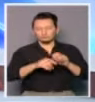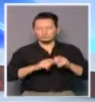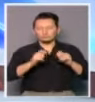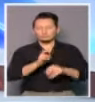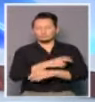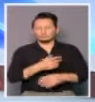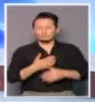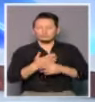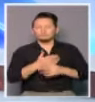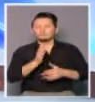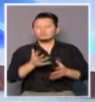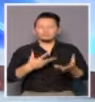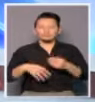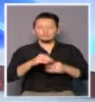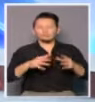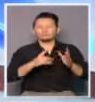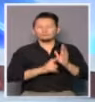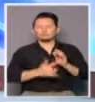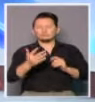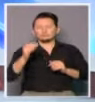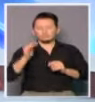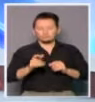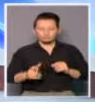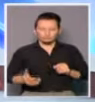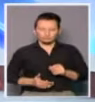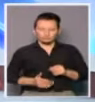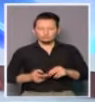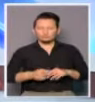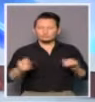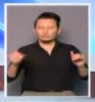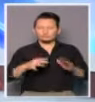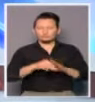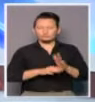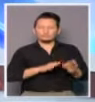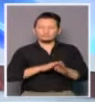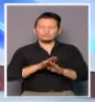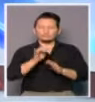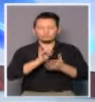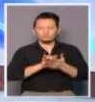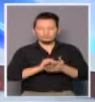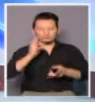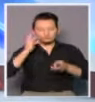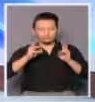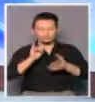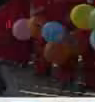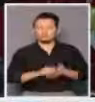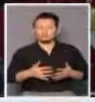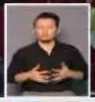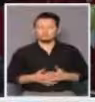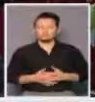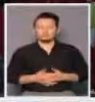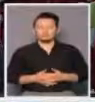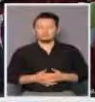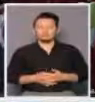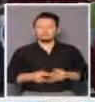оказывать медицинскую помощь 75 тысячам человек. Учреждение полностью оснащено современным оборудованием.